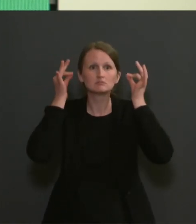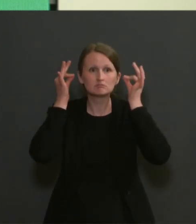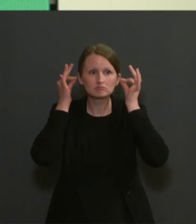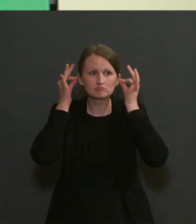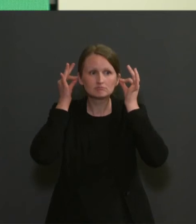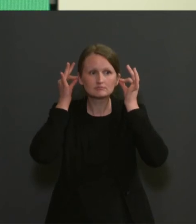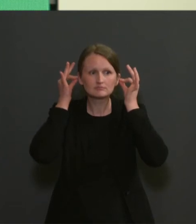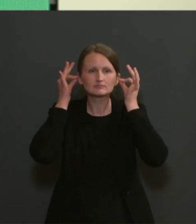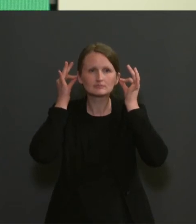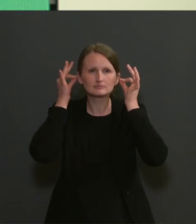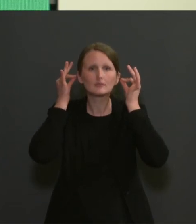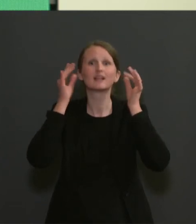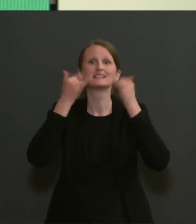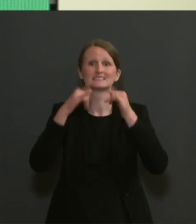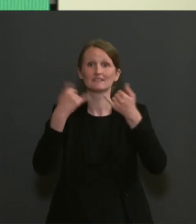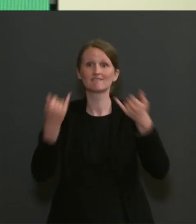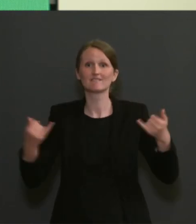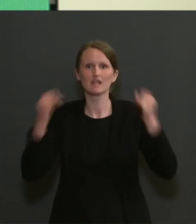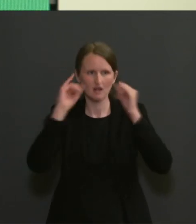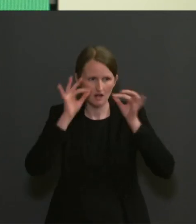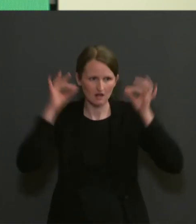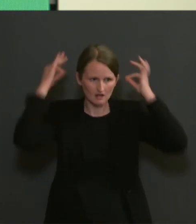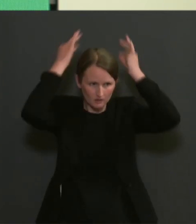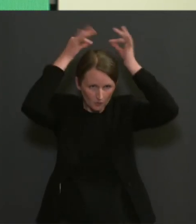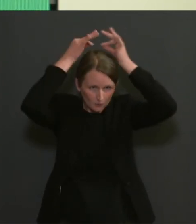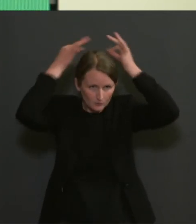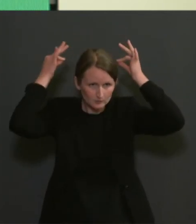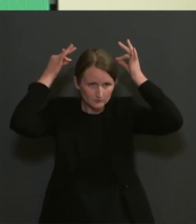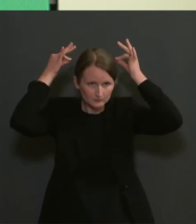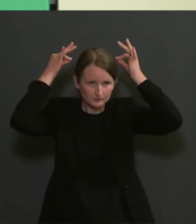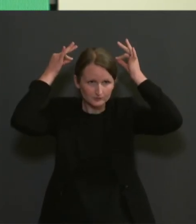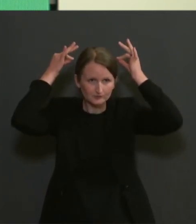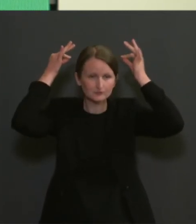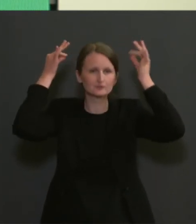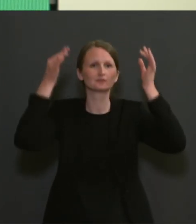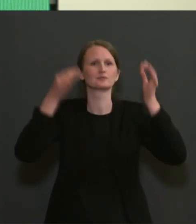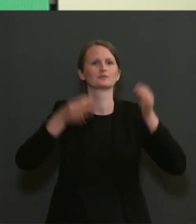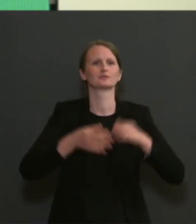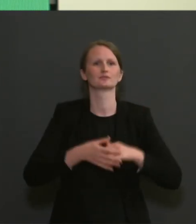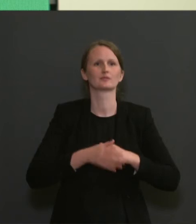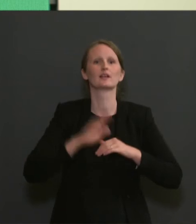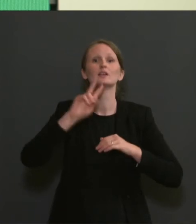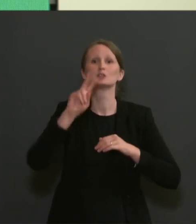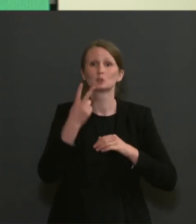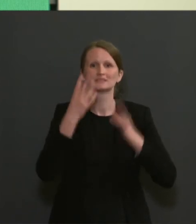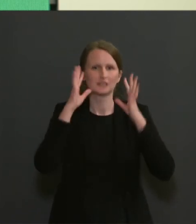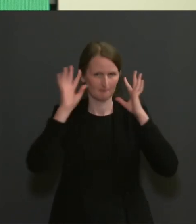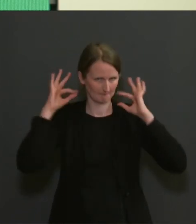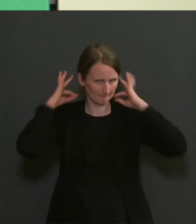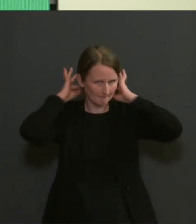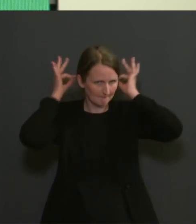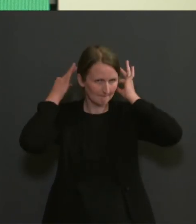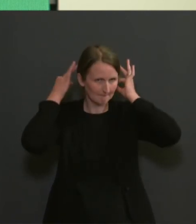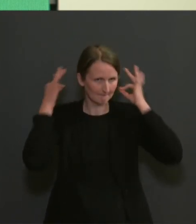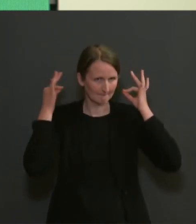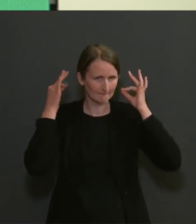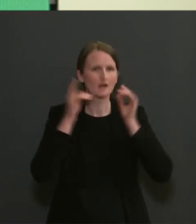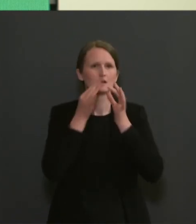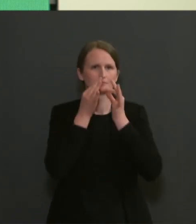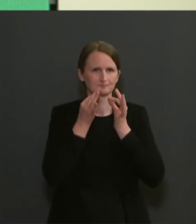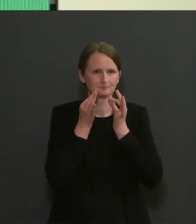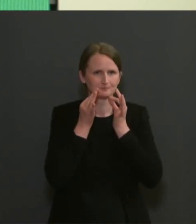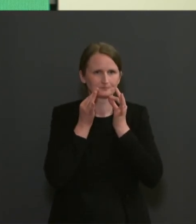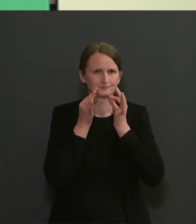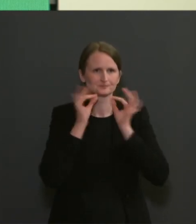fixer les rubans du haut au niveau du crâne, à tirer le masque vers le bas pour qu'il passe en dessous du menton avant